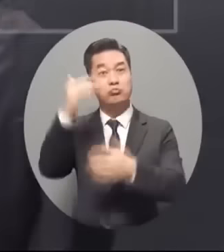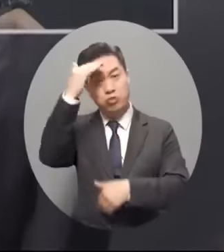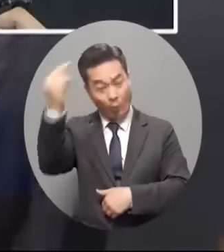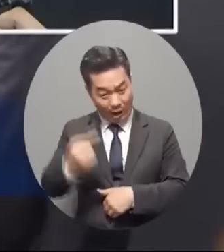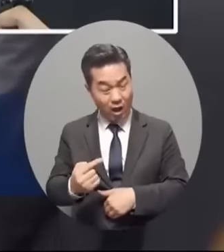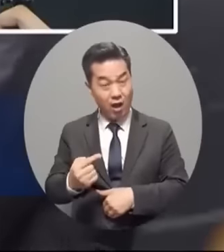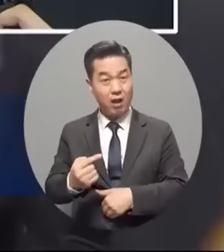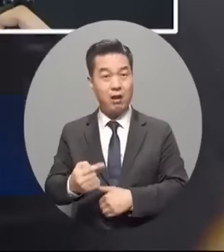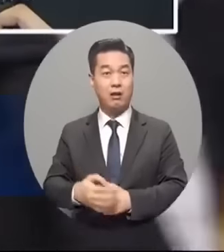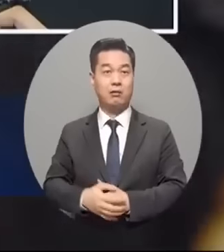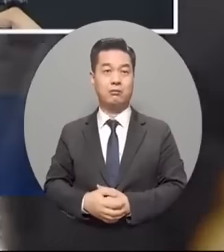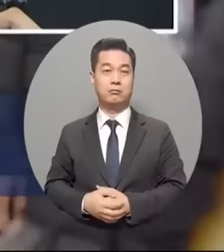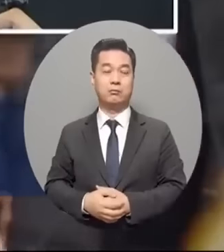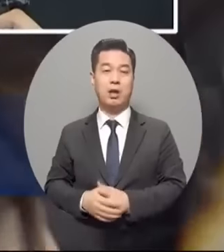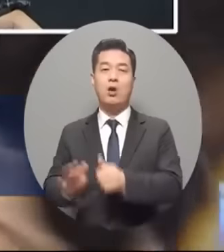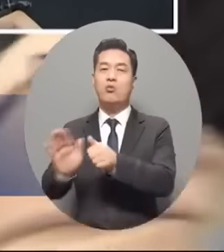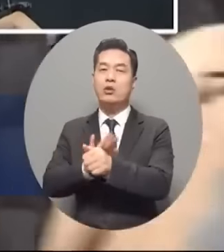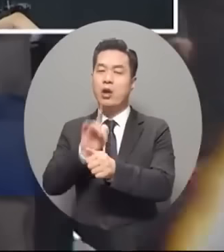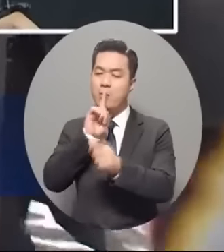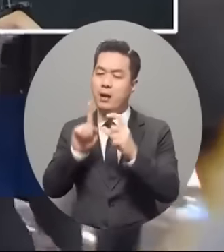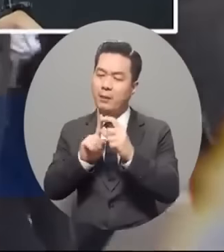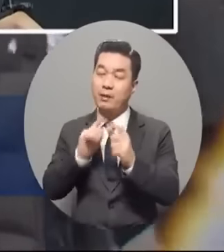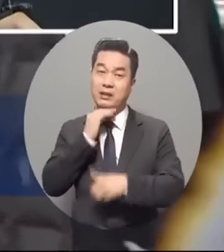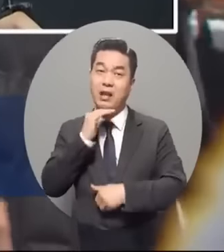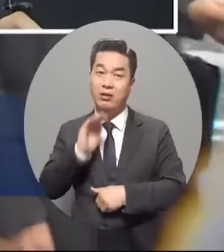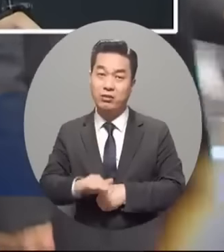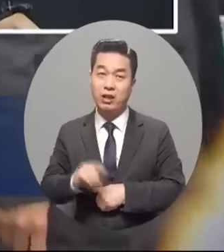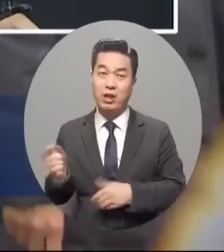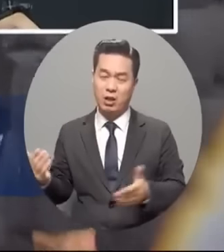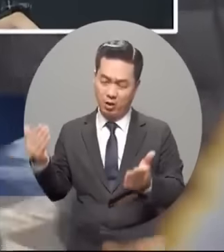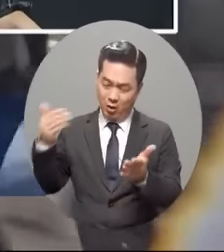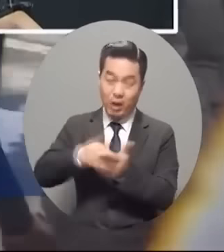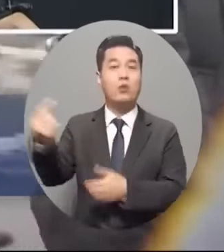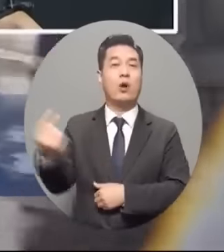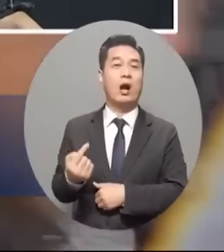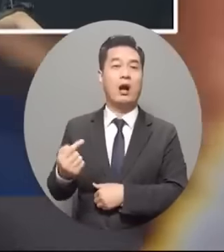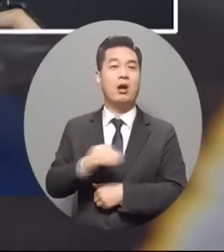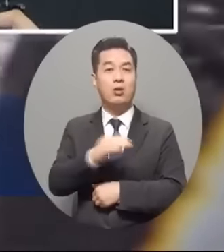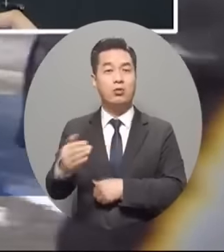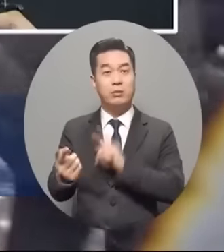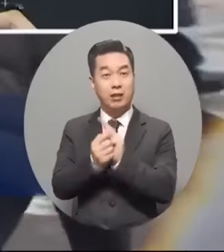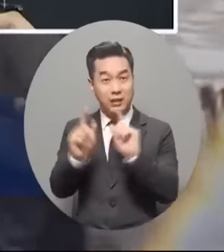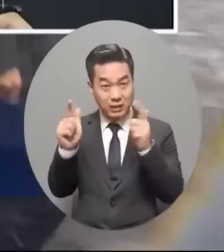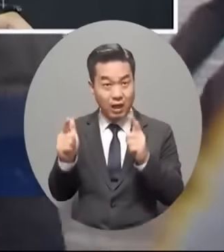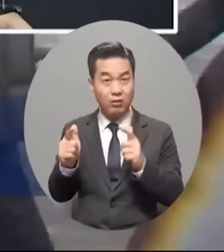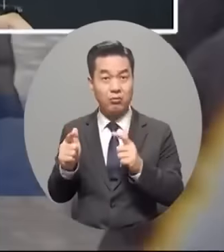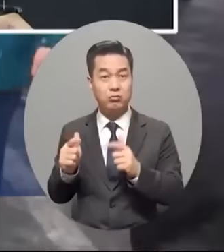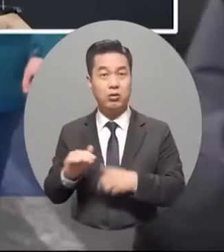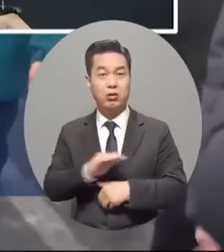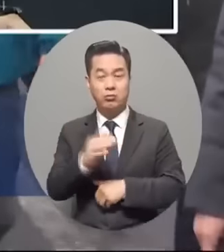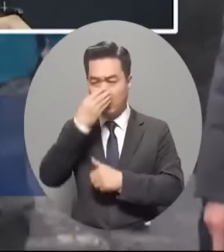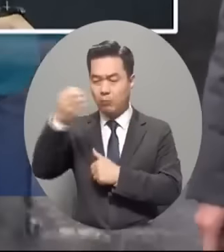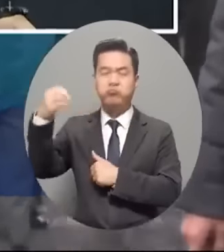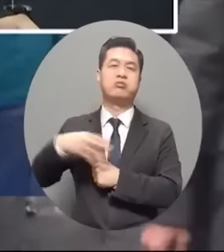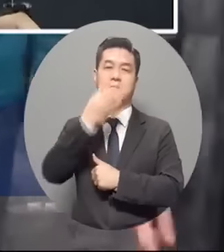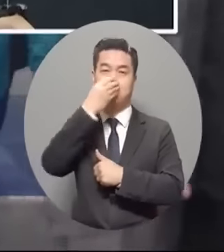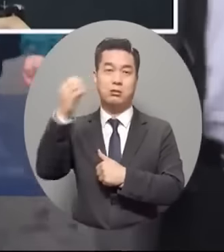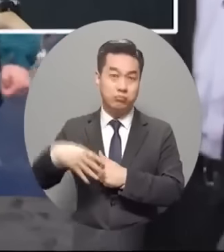불구경! 위로의 말 한마디를 듣고 싶었던 것뿐인데 몇 가지 와가지고는 우리 상인들은 보지도 않고 자 우리를